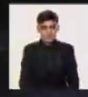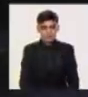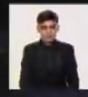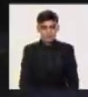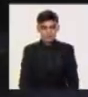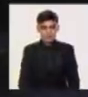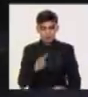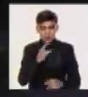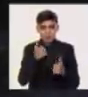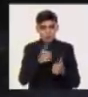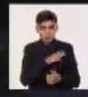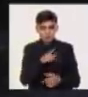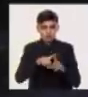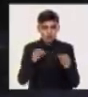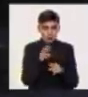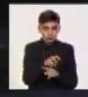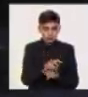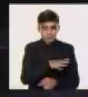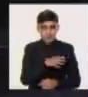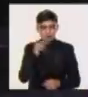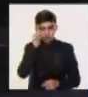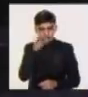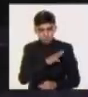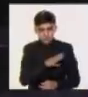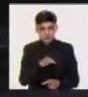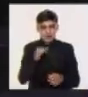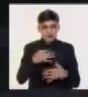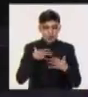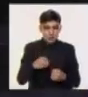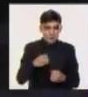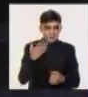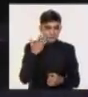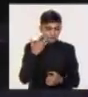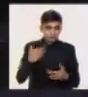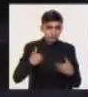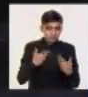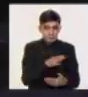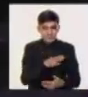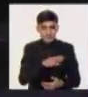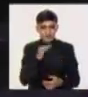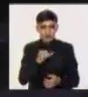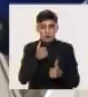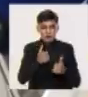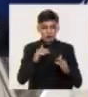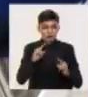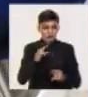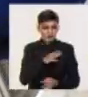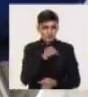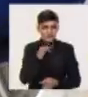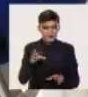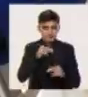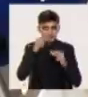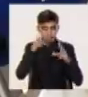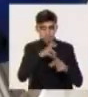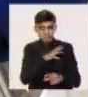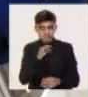ребенок хороший. В школу ходила, и в школу, и училась, и поздоровается. Вообще хороший ребенок. Все очнулись из-за